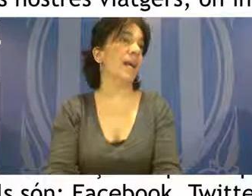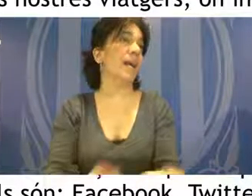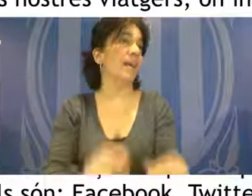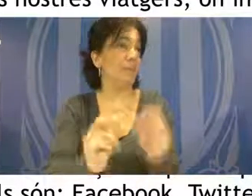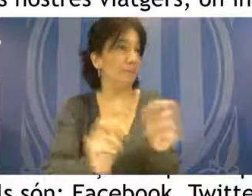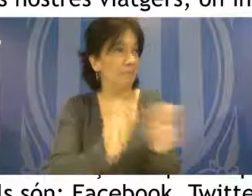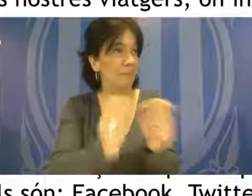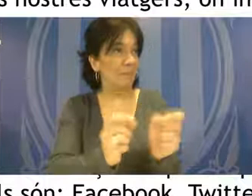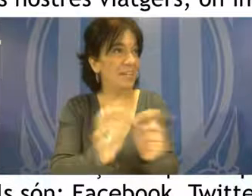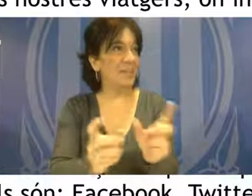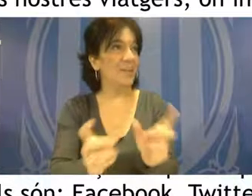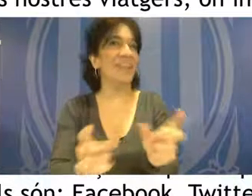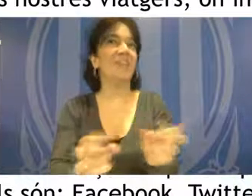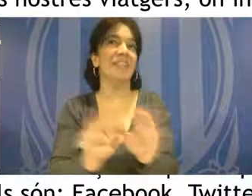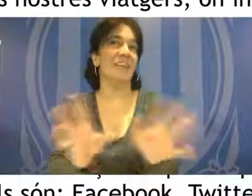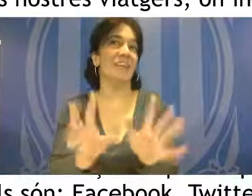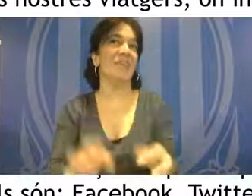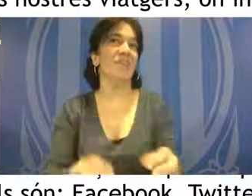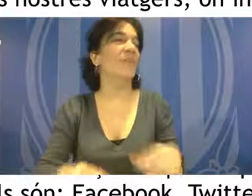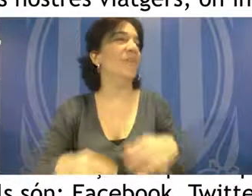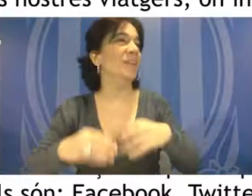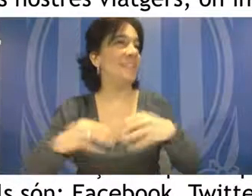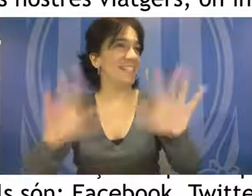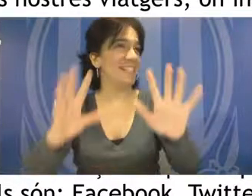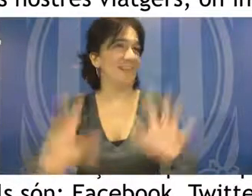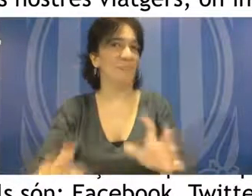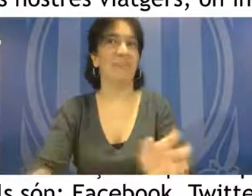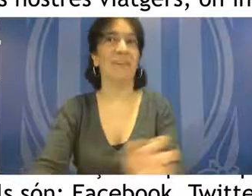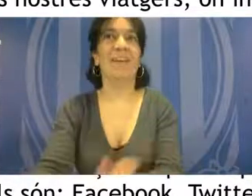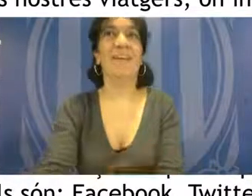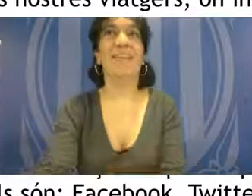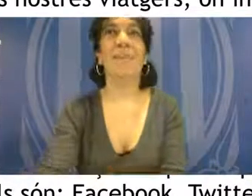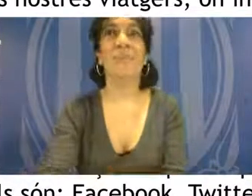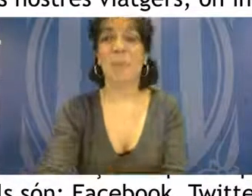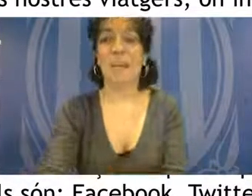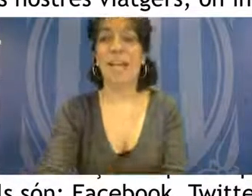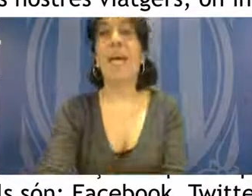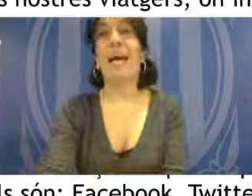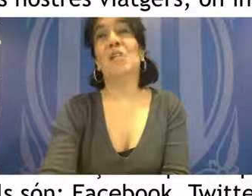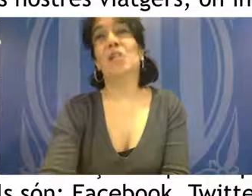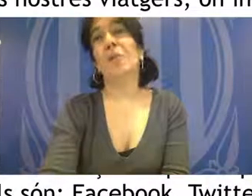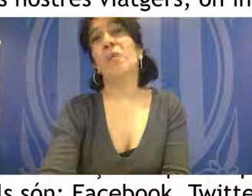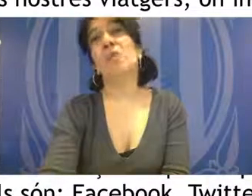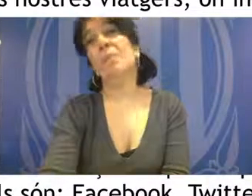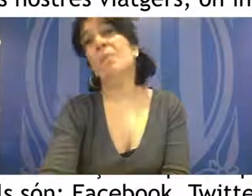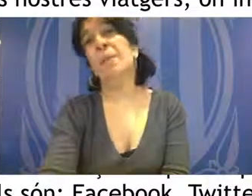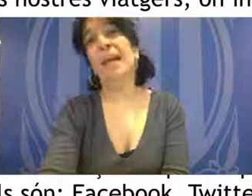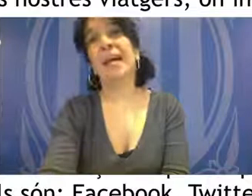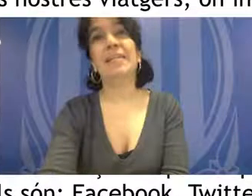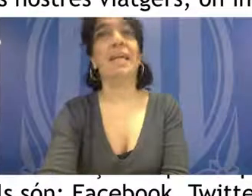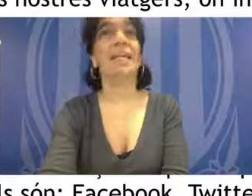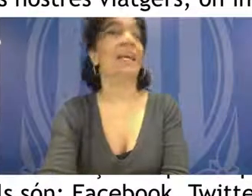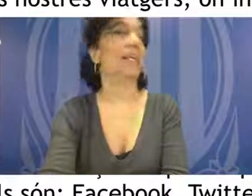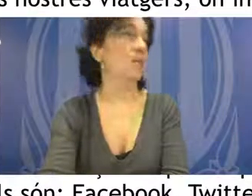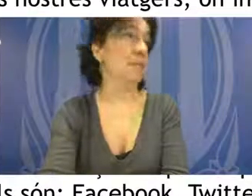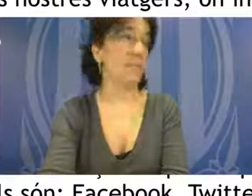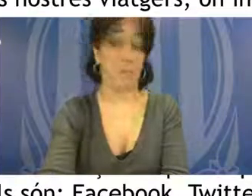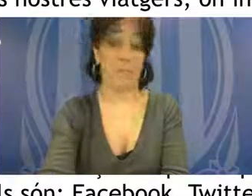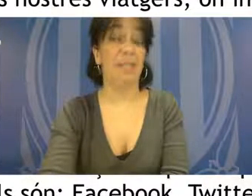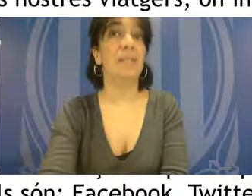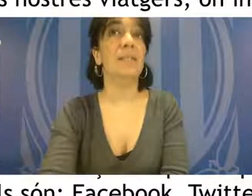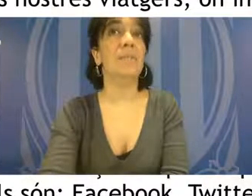encara perfeccionant, o sigui que no el llancem de moment. Ens trobareu sempre amb el hashtag de